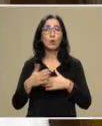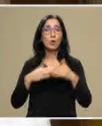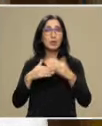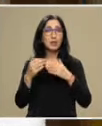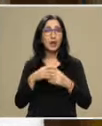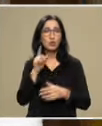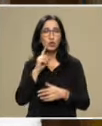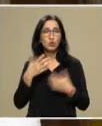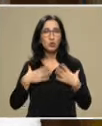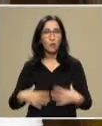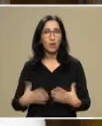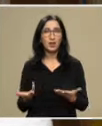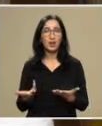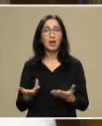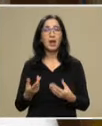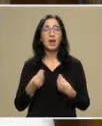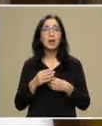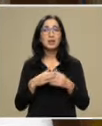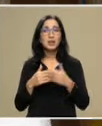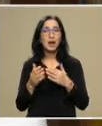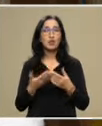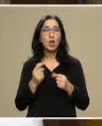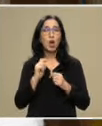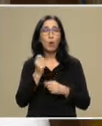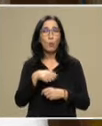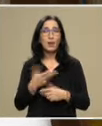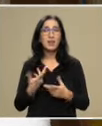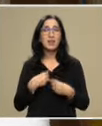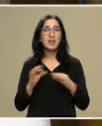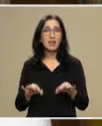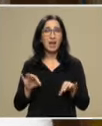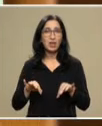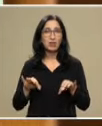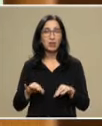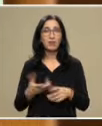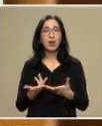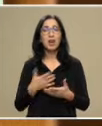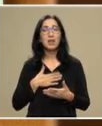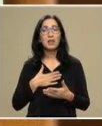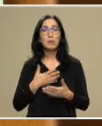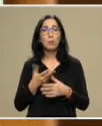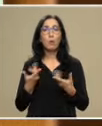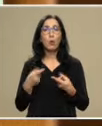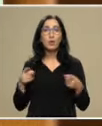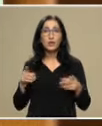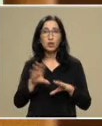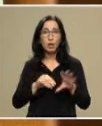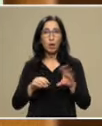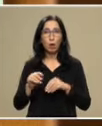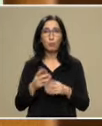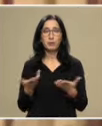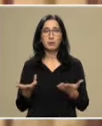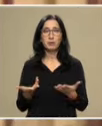такъв, изгражда в него умения и качества, придобива много по-различен опит и